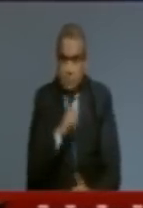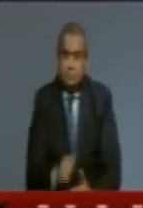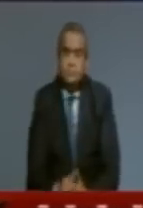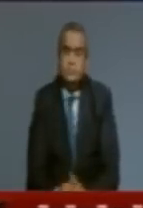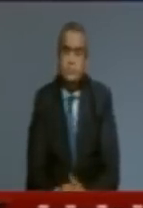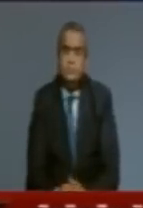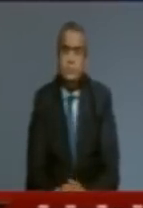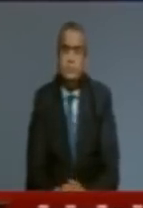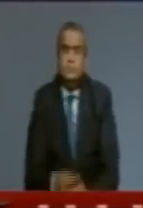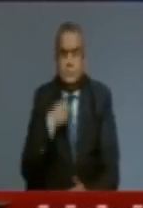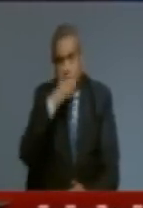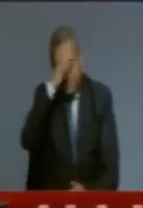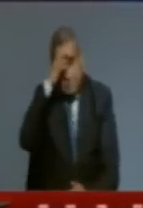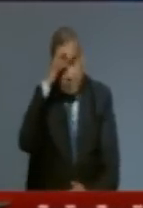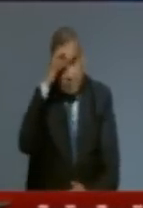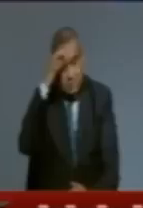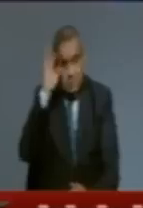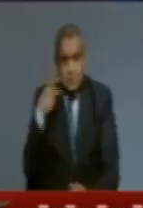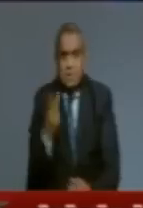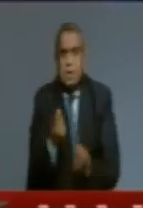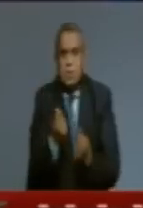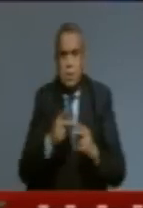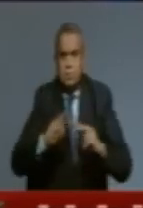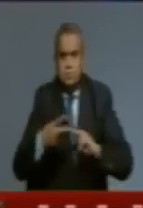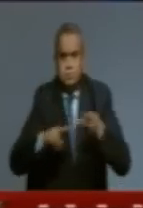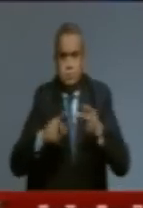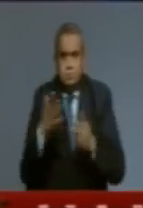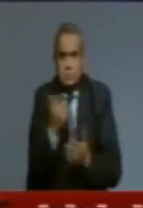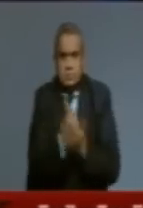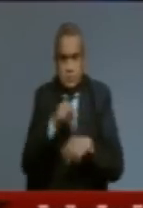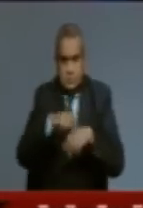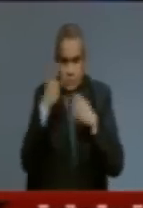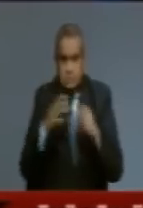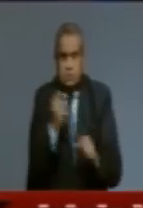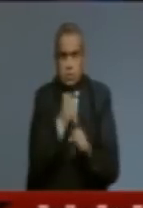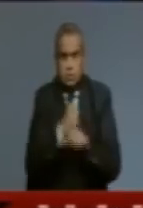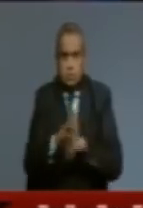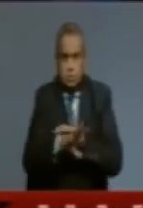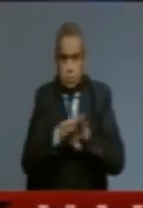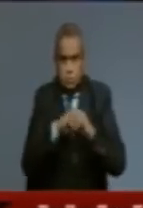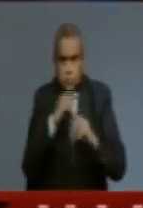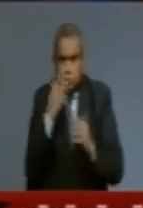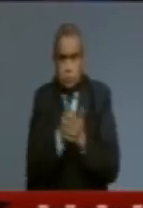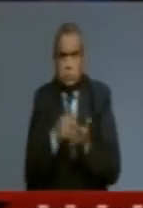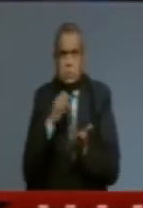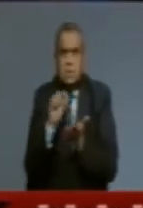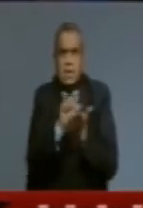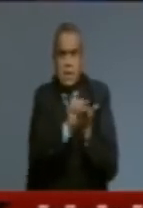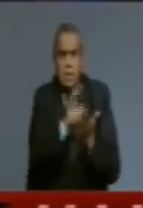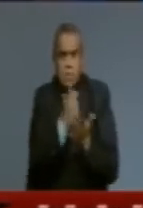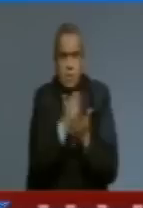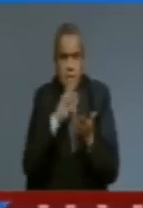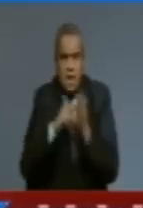يعني بمختلف العملات للدول التي تصنف بالدول النامية. نود